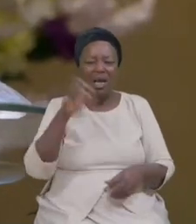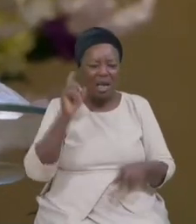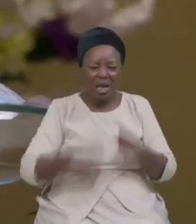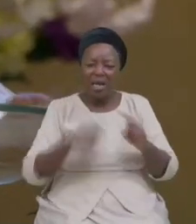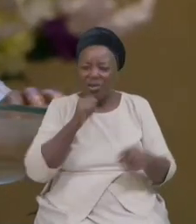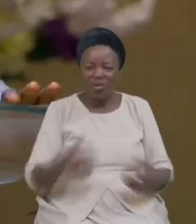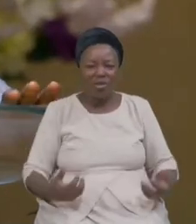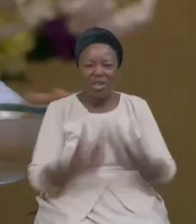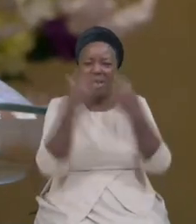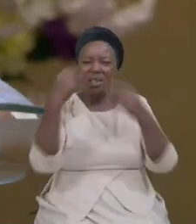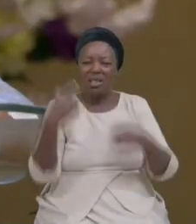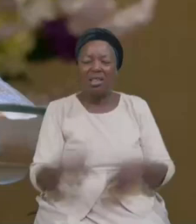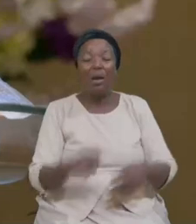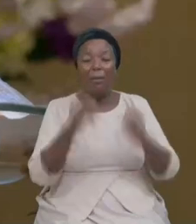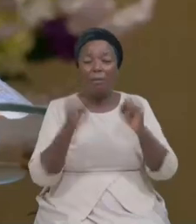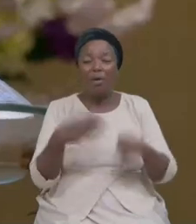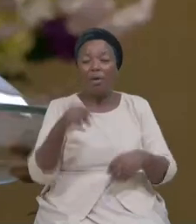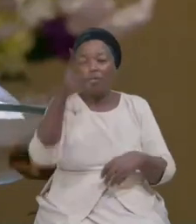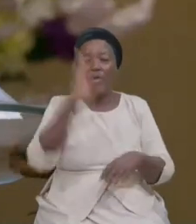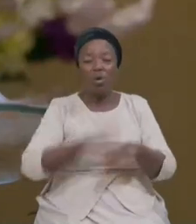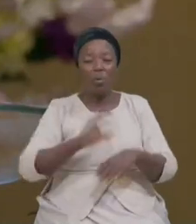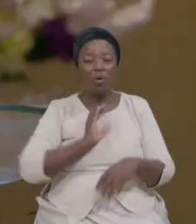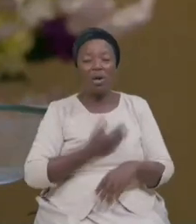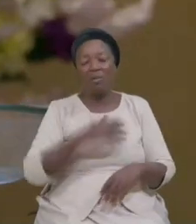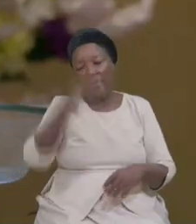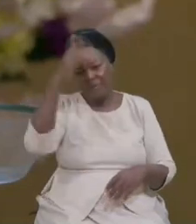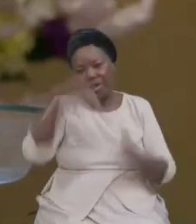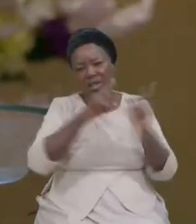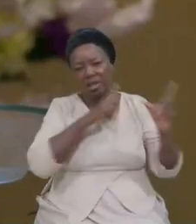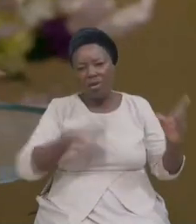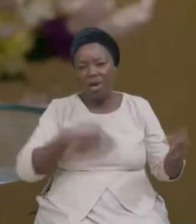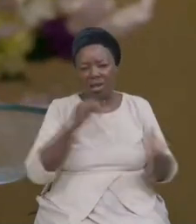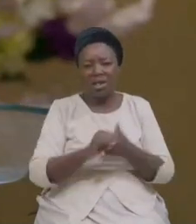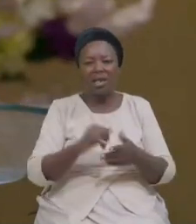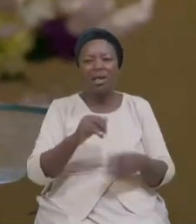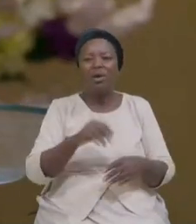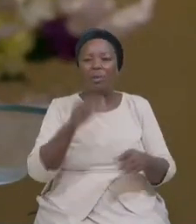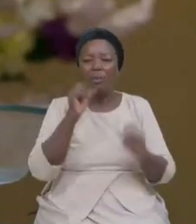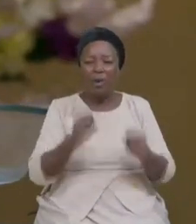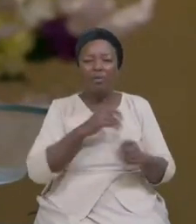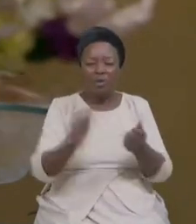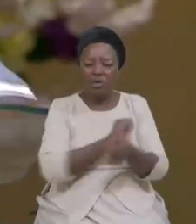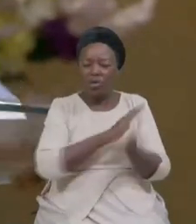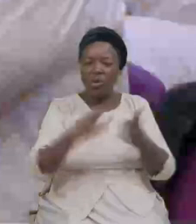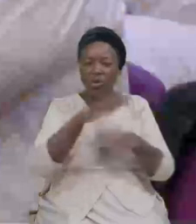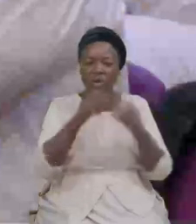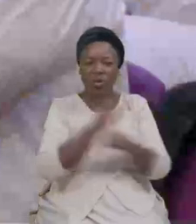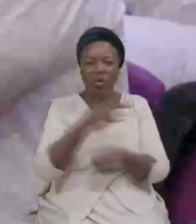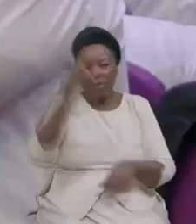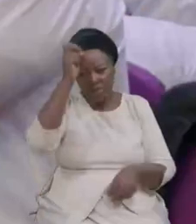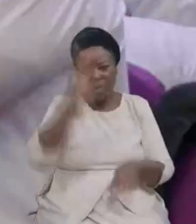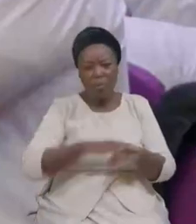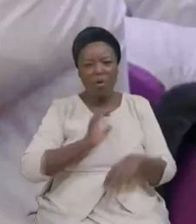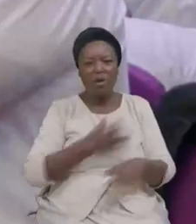va détruire toutes les œuvres du diable. Tu crois, crie amen.